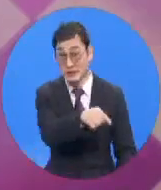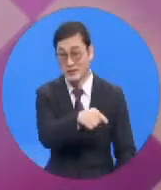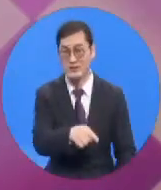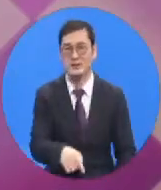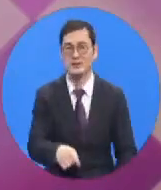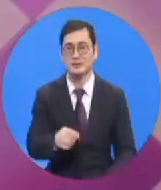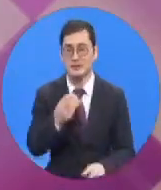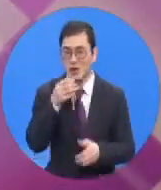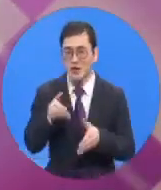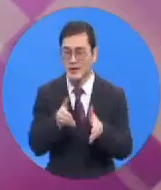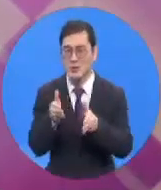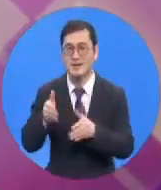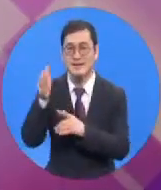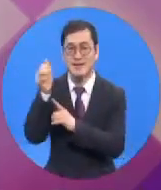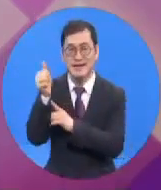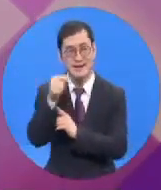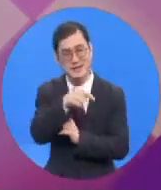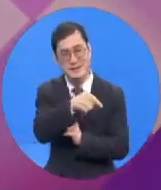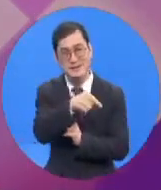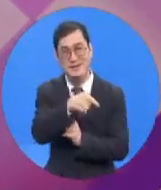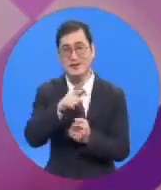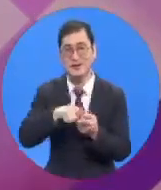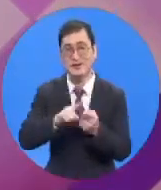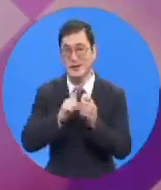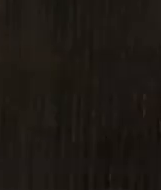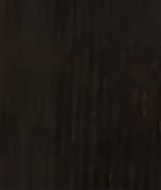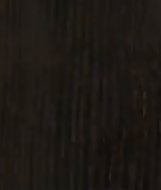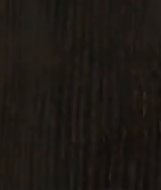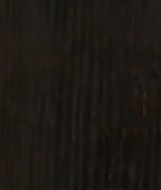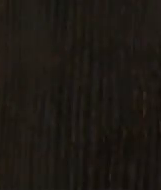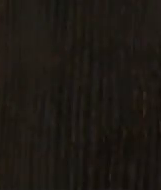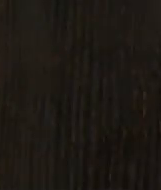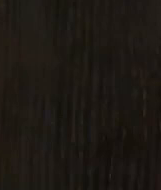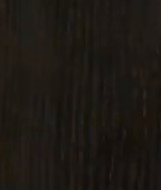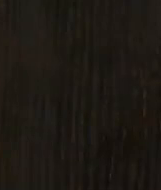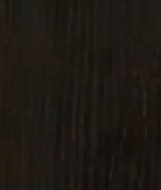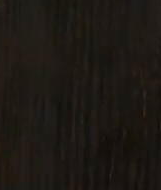이런 퍼포먼스를 보이기도 했습니다. 같이 보시죠.